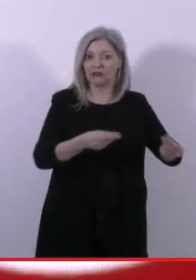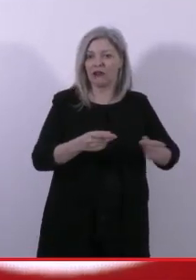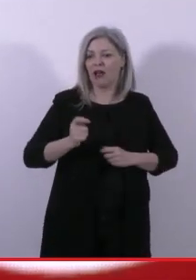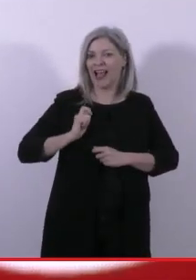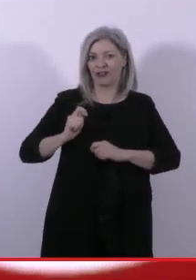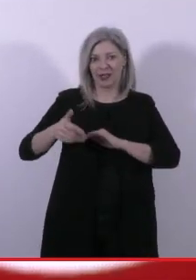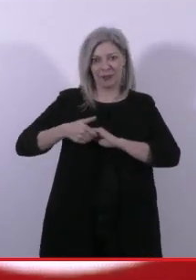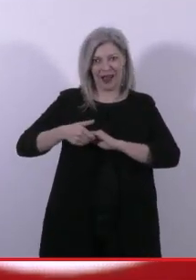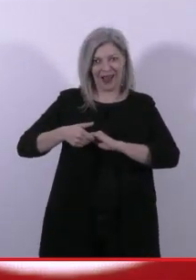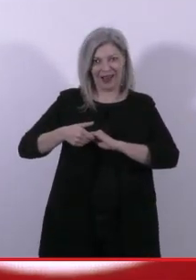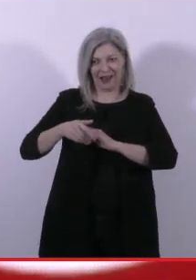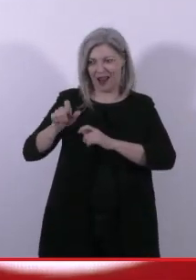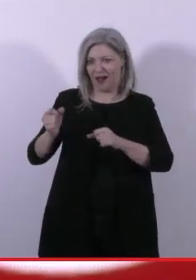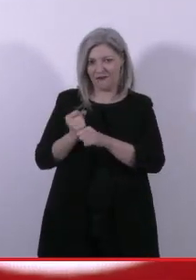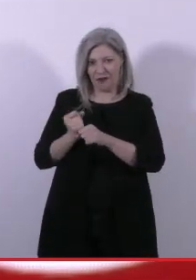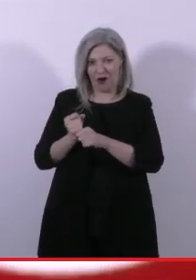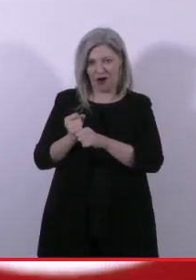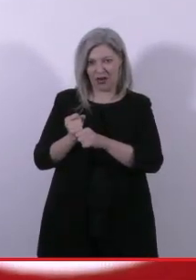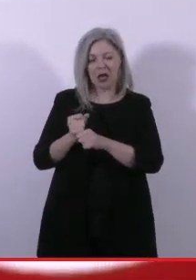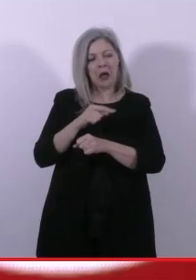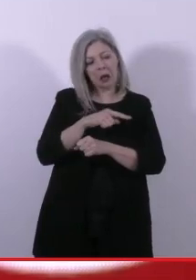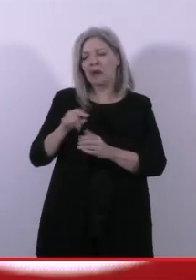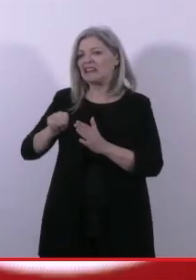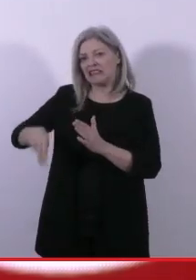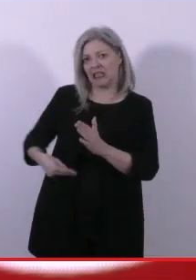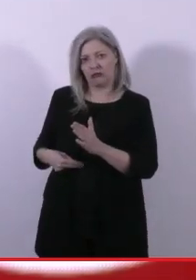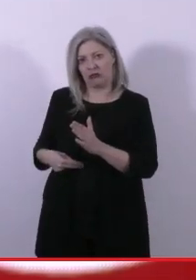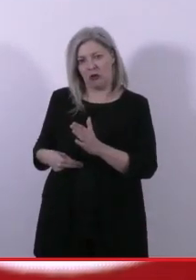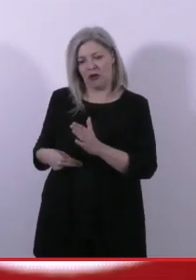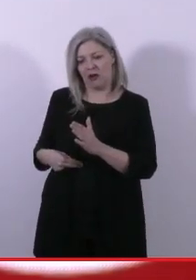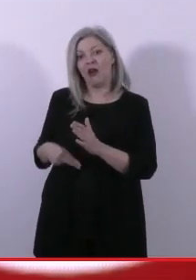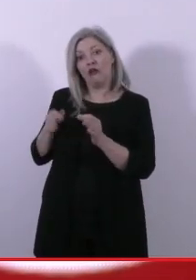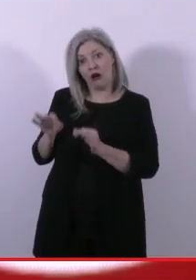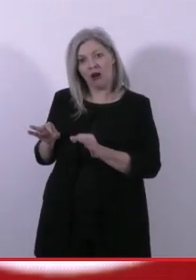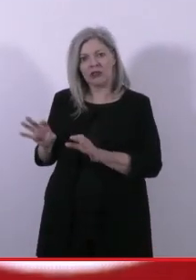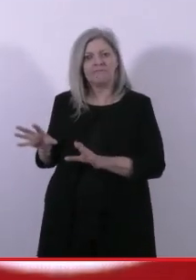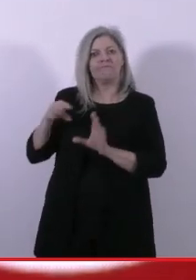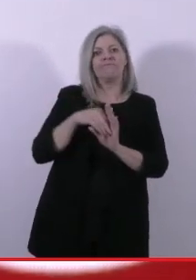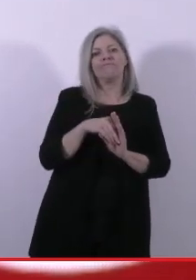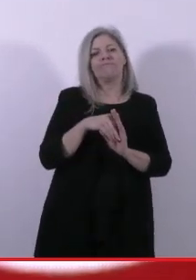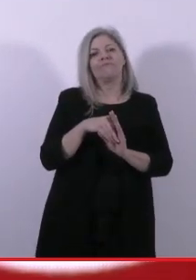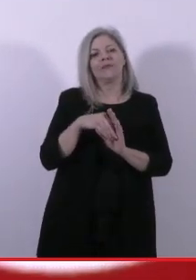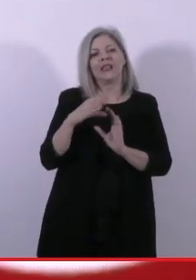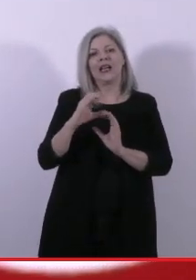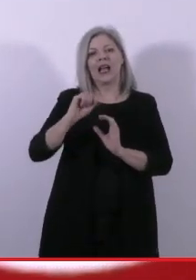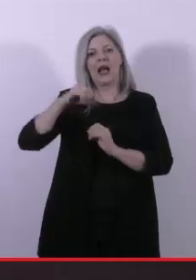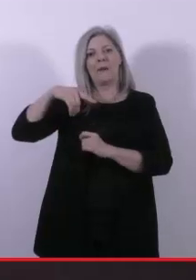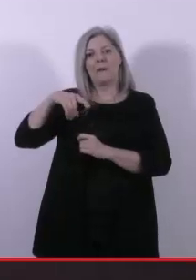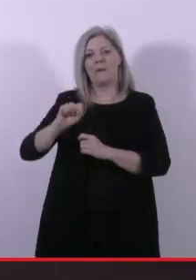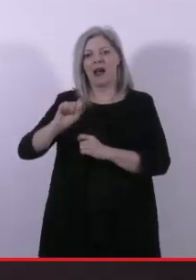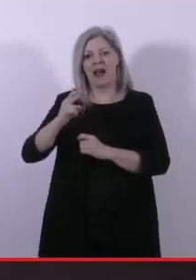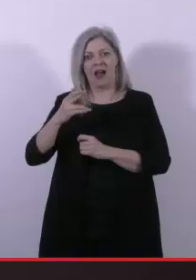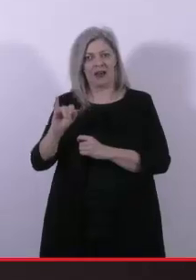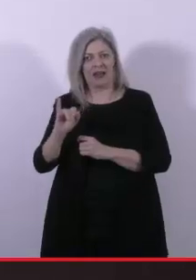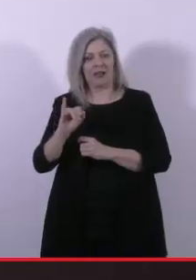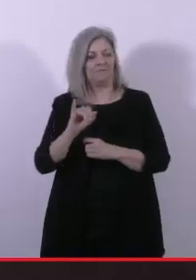somministrazione. Mi sono iscritta in una di queste ed è così che sono entrata in Campari, naturalmente nella linea di produzione